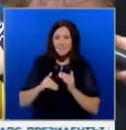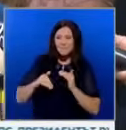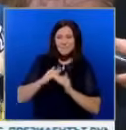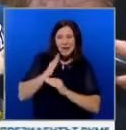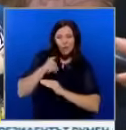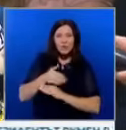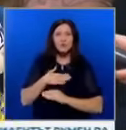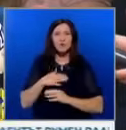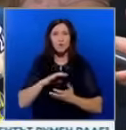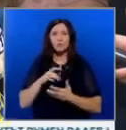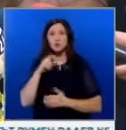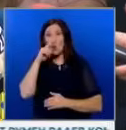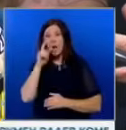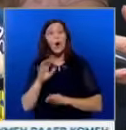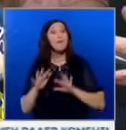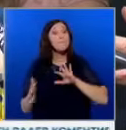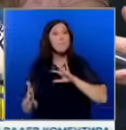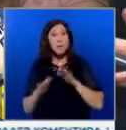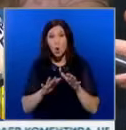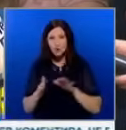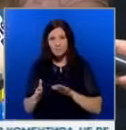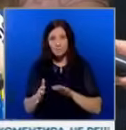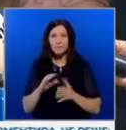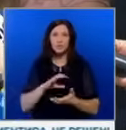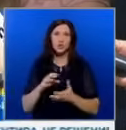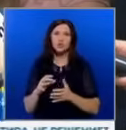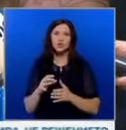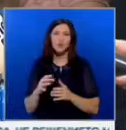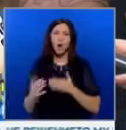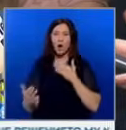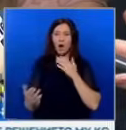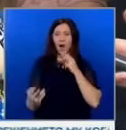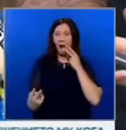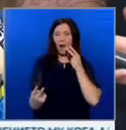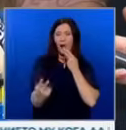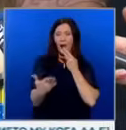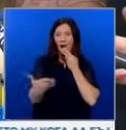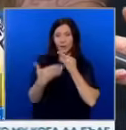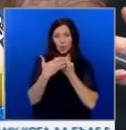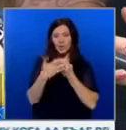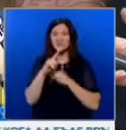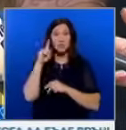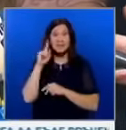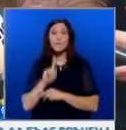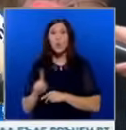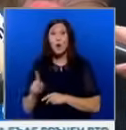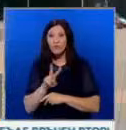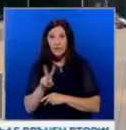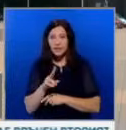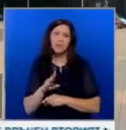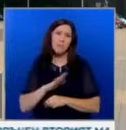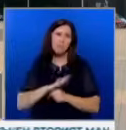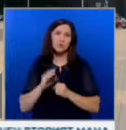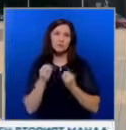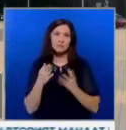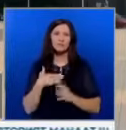его, а може би и политическо късогледство, не знам кое от двете, е напълно възможно да има такъв кабинет.